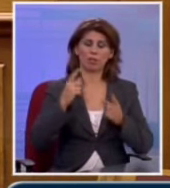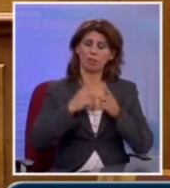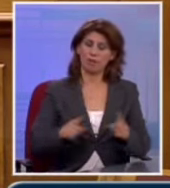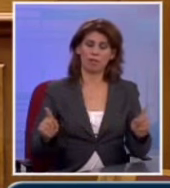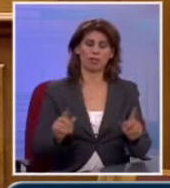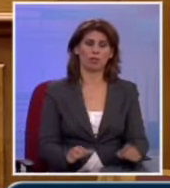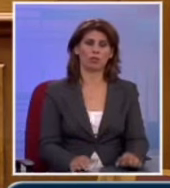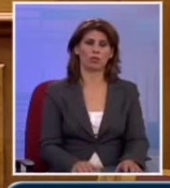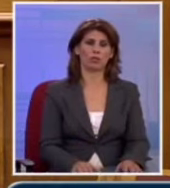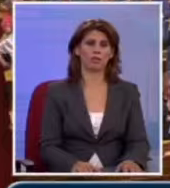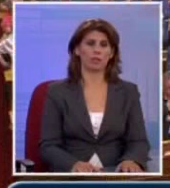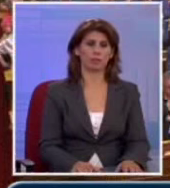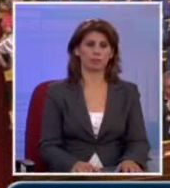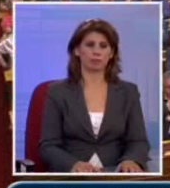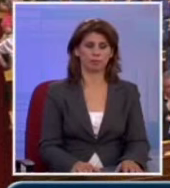διαφορετικότητας.